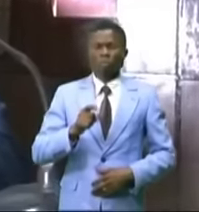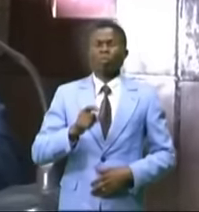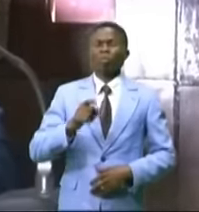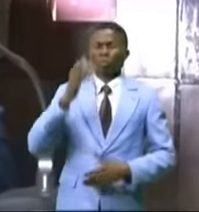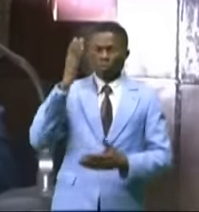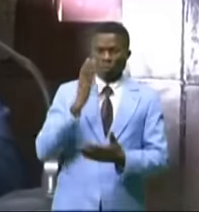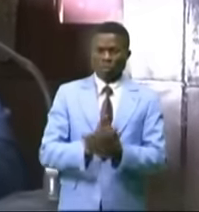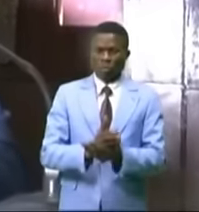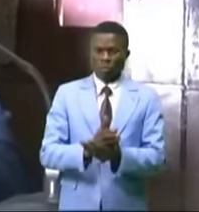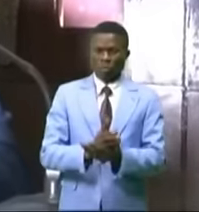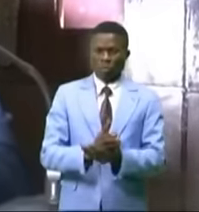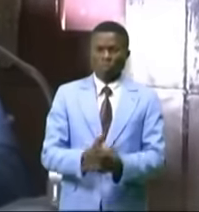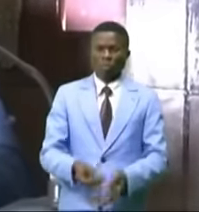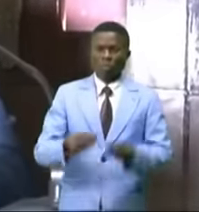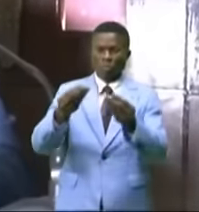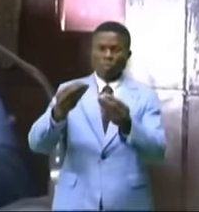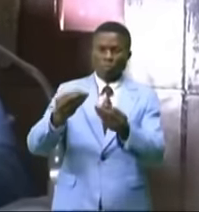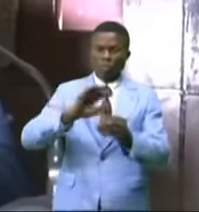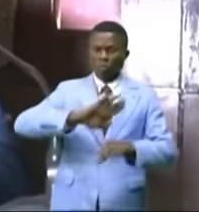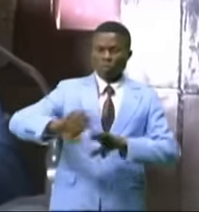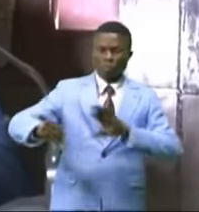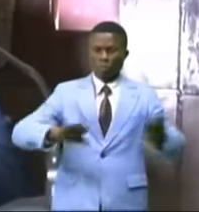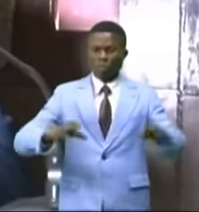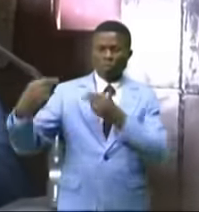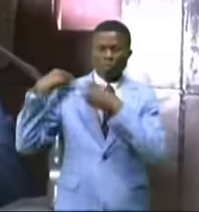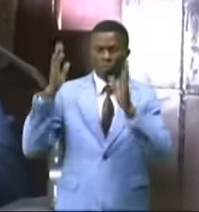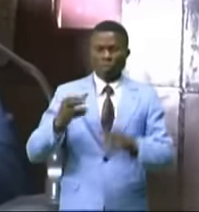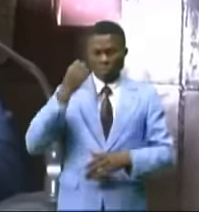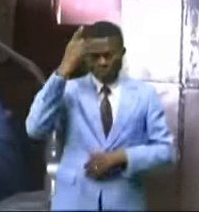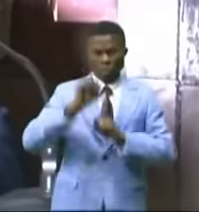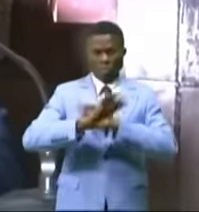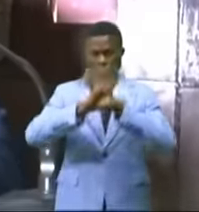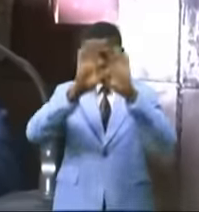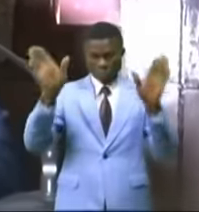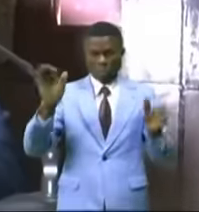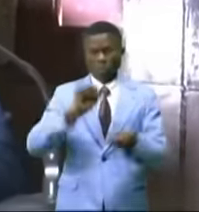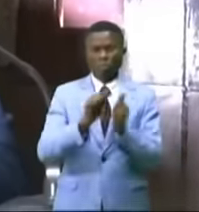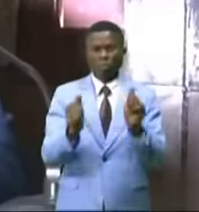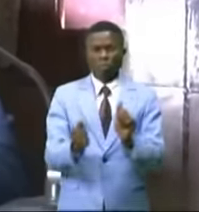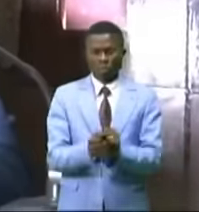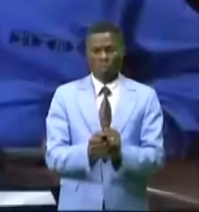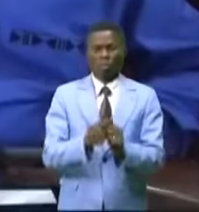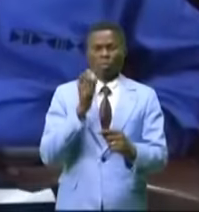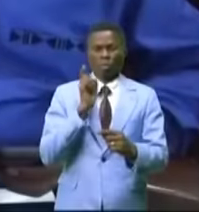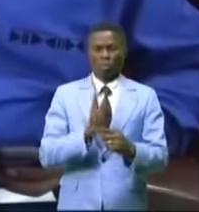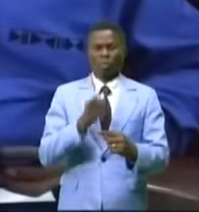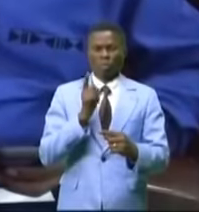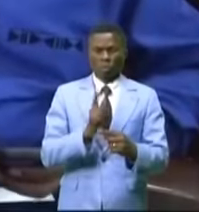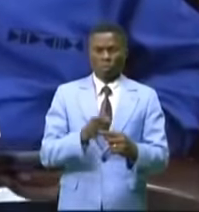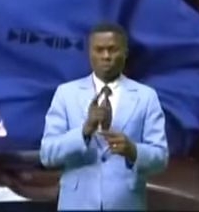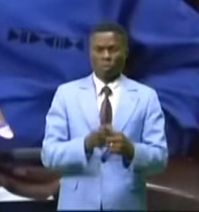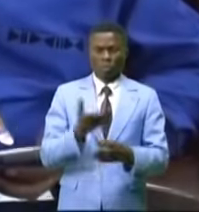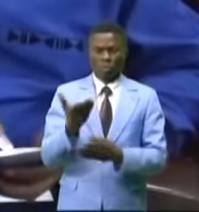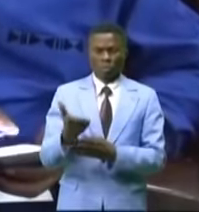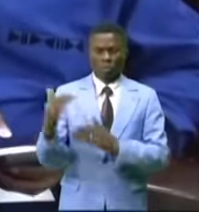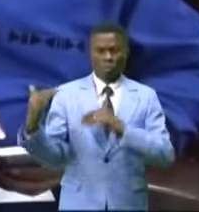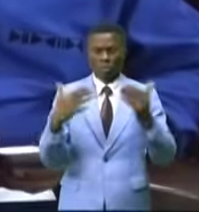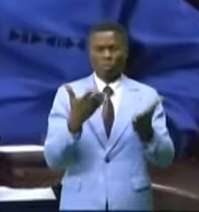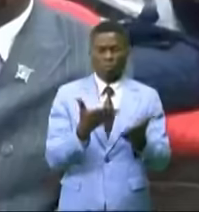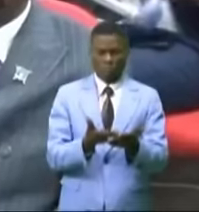les responsabilités pour mieux comprendre et traiter les différentes dimensions de cette